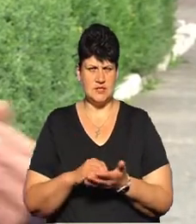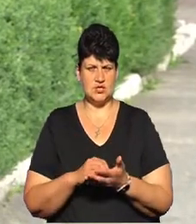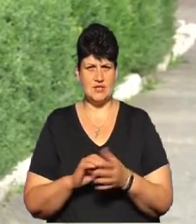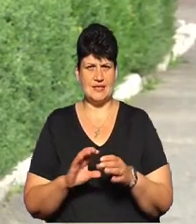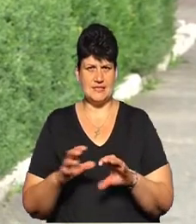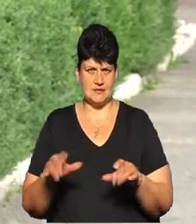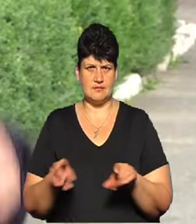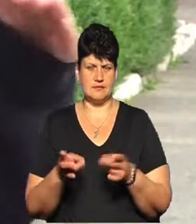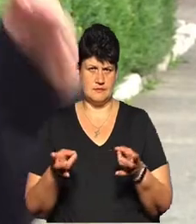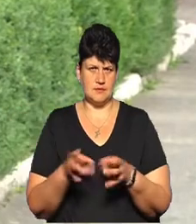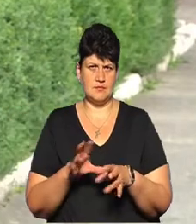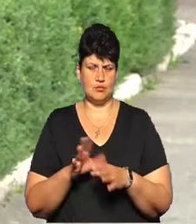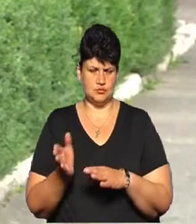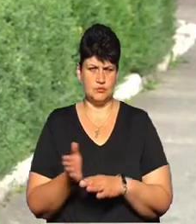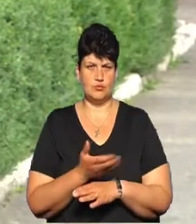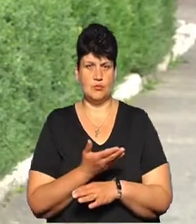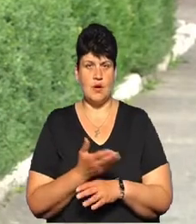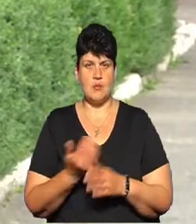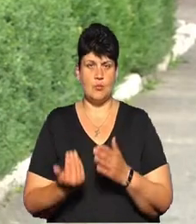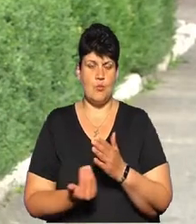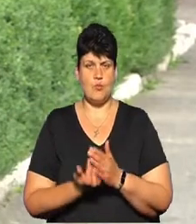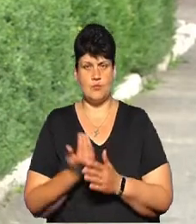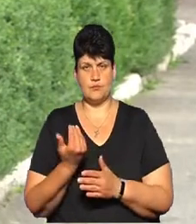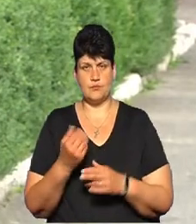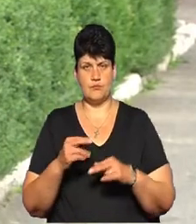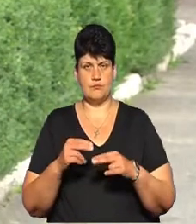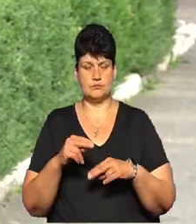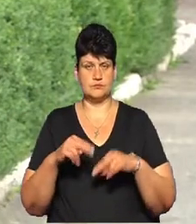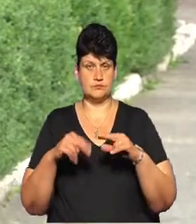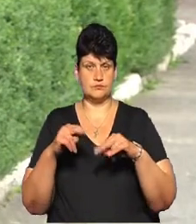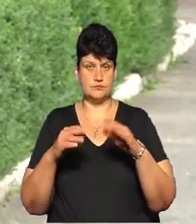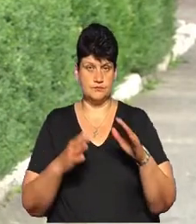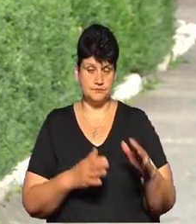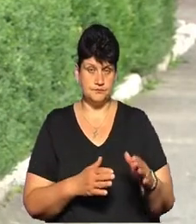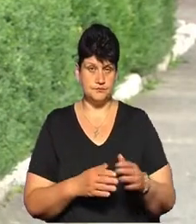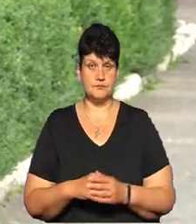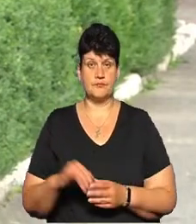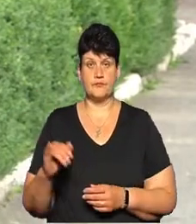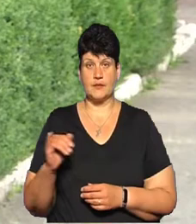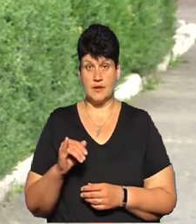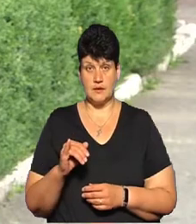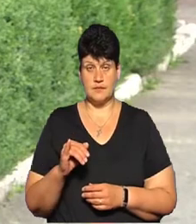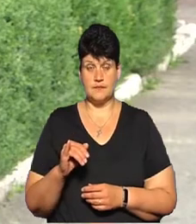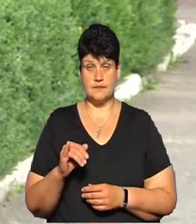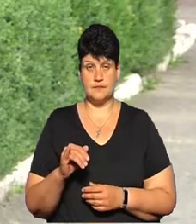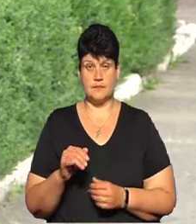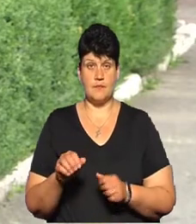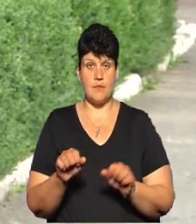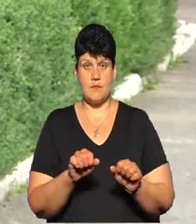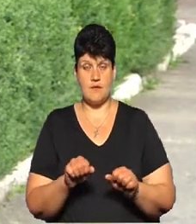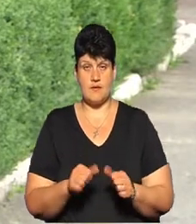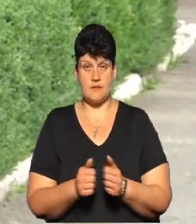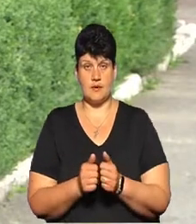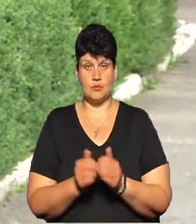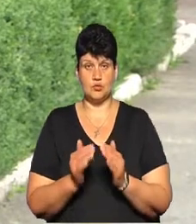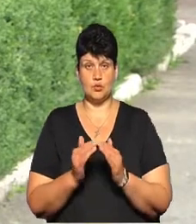було демонтувати, а тоді наново перемуровувати. І, власне, поприбирали прибудинкову